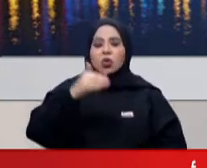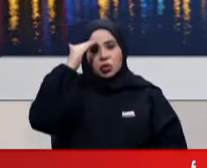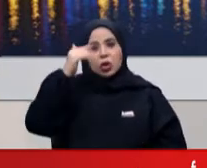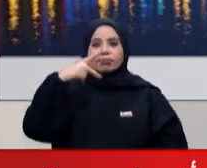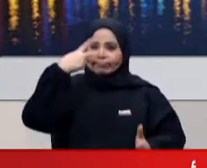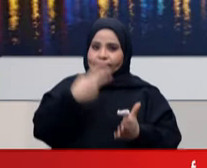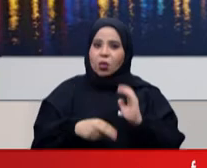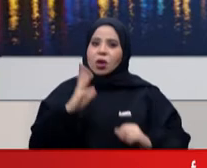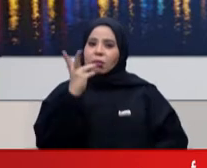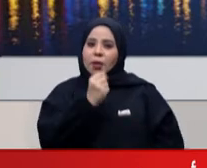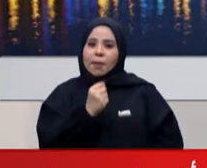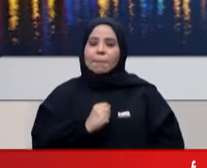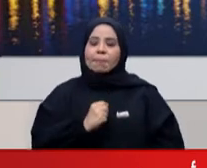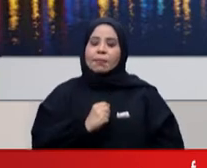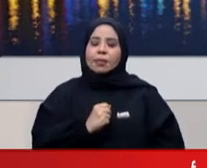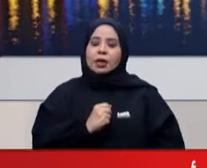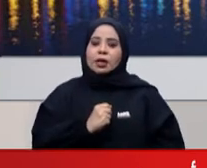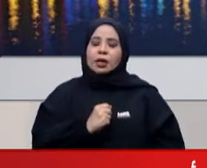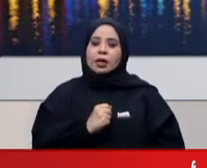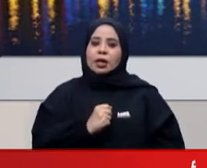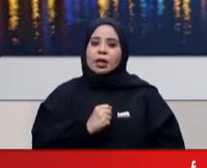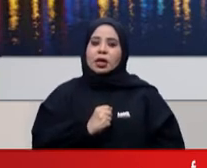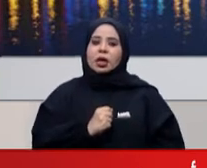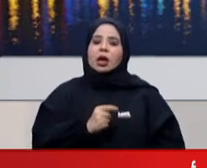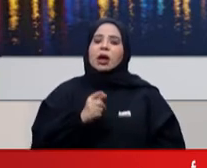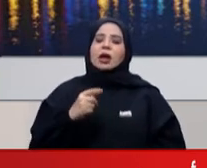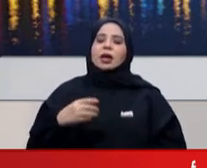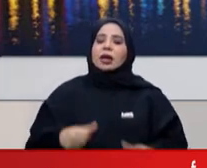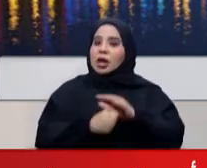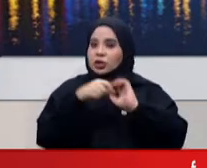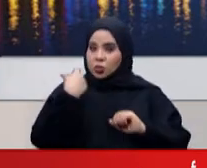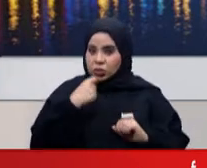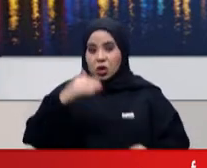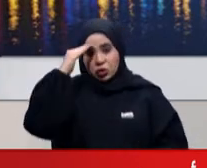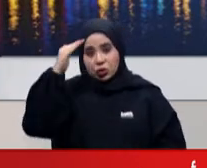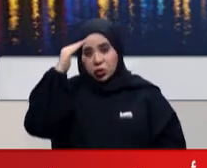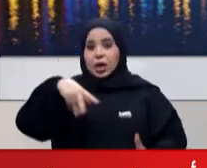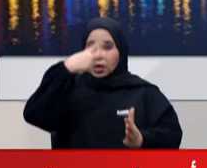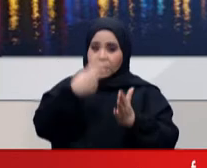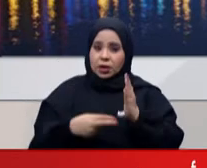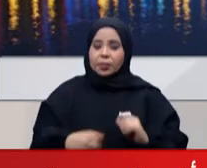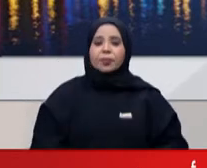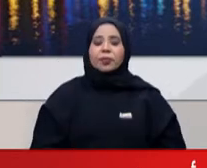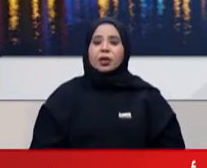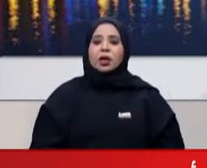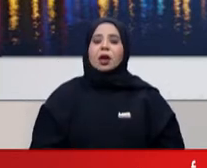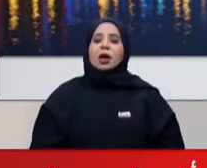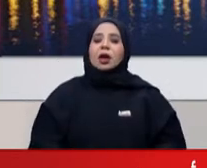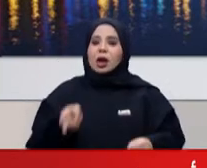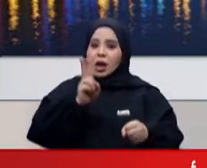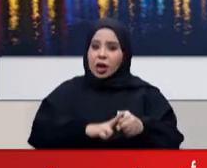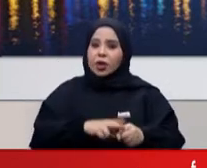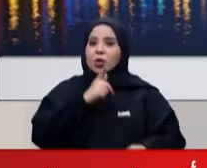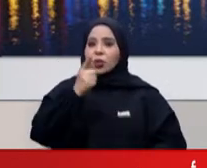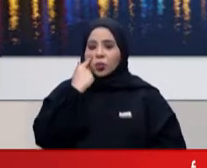الرأي الموقر في جلسته المنعقدة يوم أمس برئاسة صاحب السمو الملك الأمير خليفة بن سلمان آل خليفة رئيس الوزراء الموقر حفظه الله ورعاه بحضور صاحب